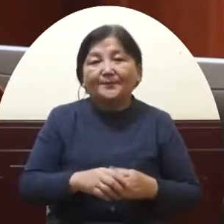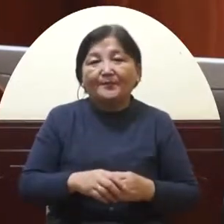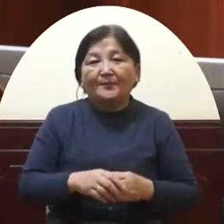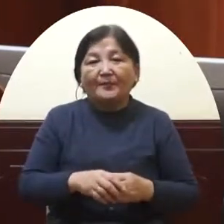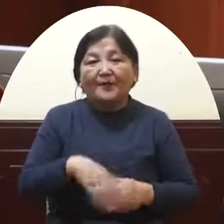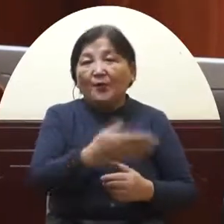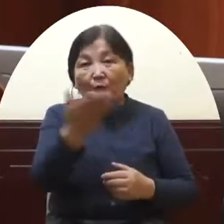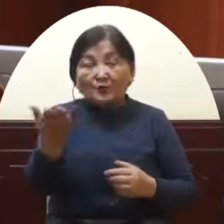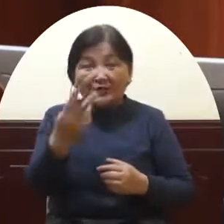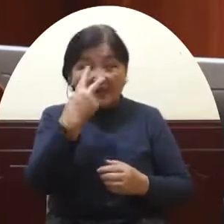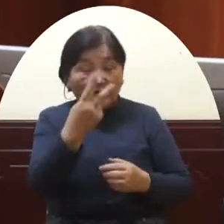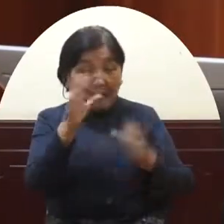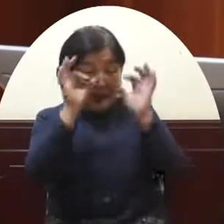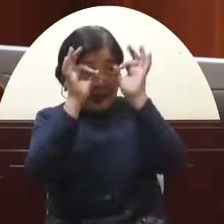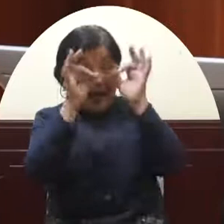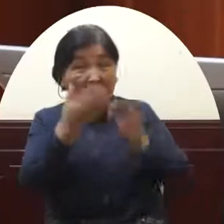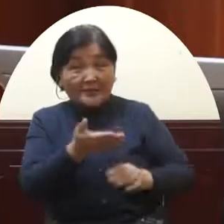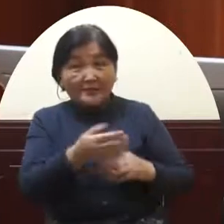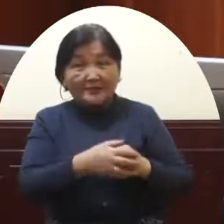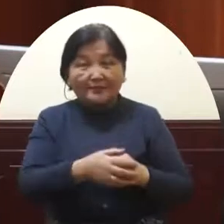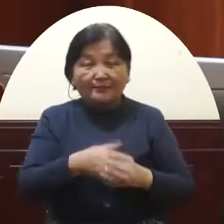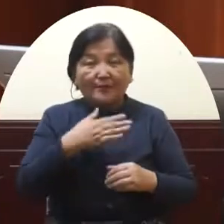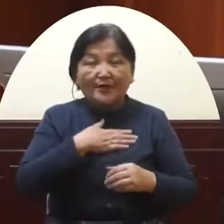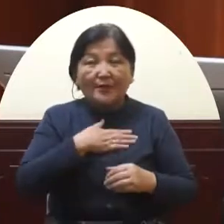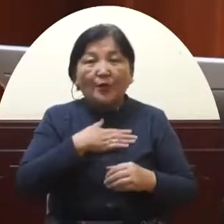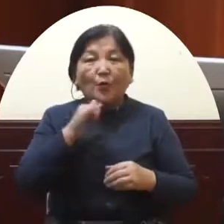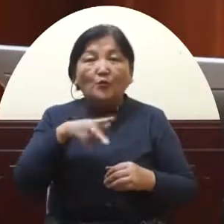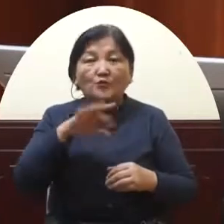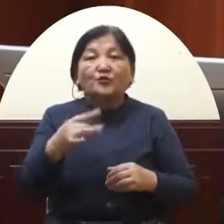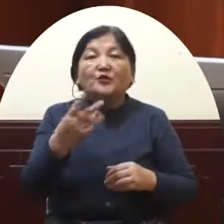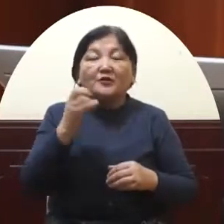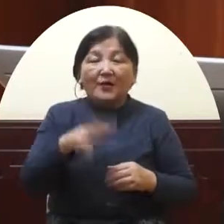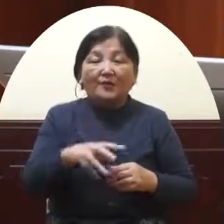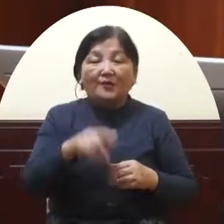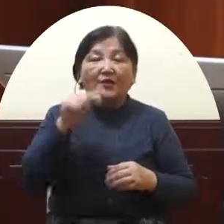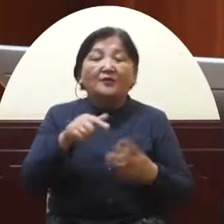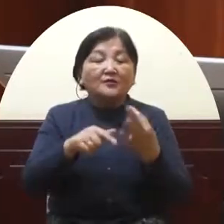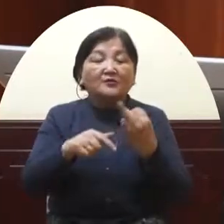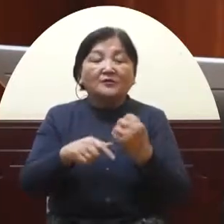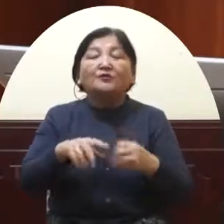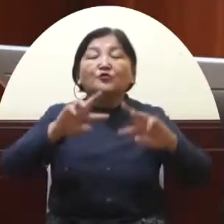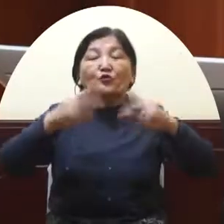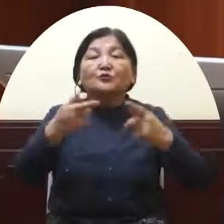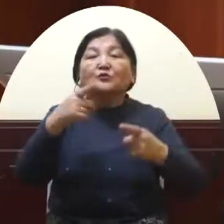Би тэр хүмүүсүүдийг гайхсан. Би бол сонгуулийн үндсэн хууль улс төрийн намтай холбоотой заалт ингэж өөрчлөгдөж байна.